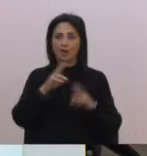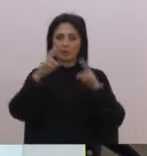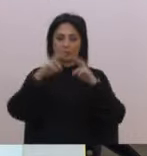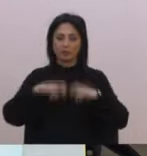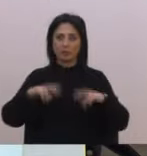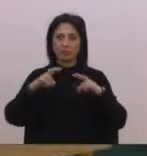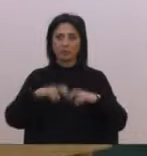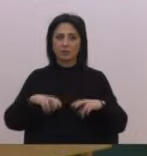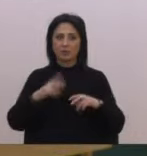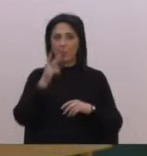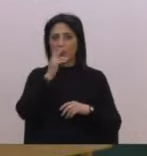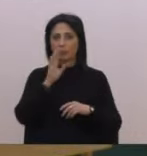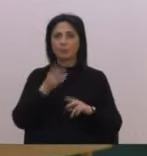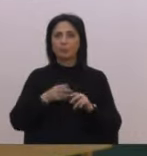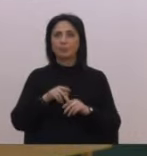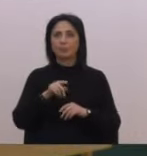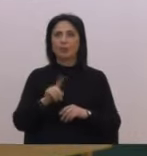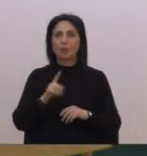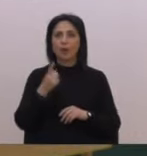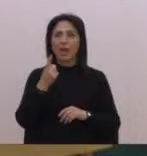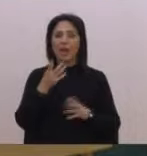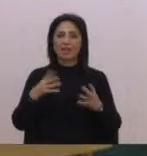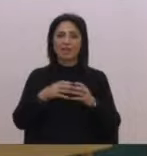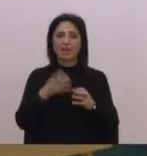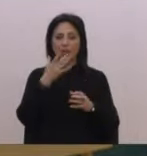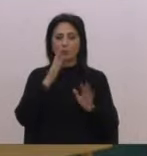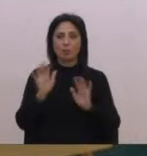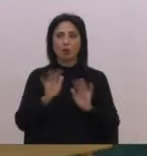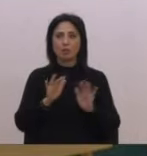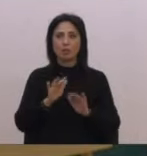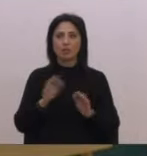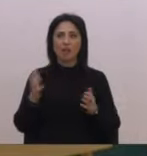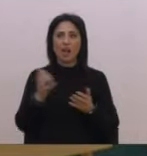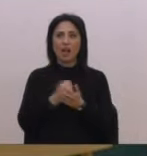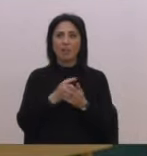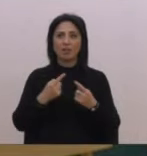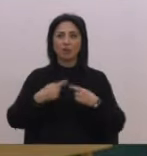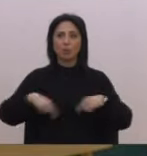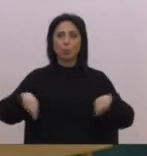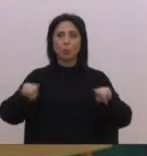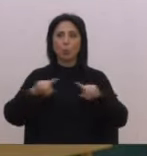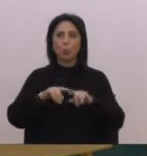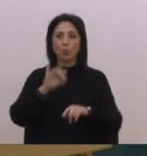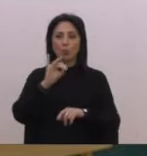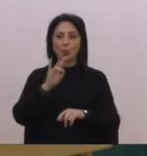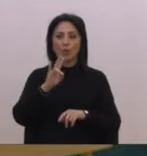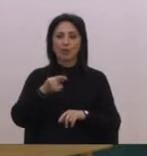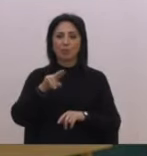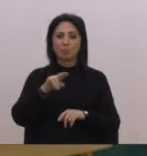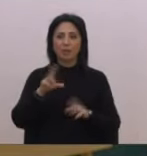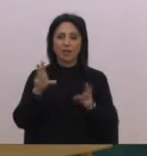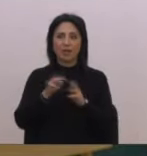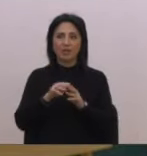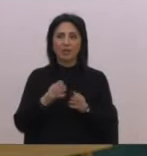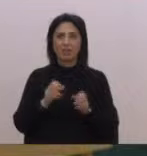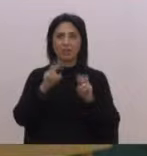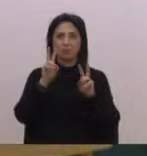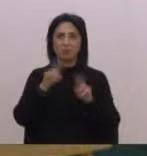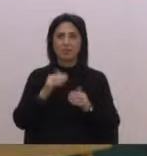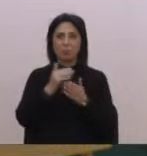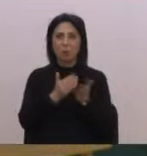კვლევისა, მიუხედავად იმისა, რომ ერთიანმა ნაციონალმა მოძრაობამ და გამარჯვების კოალიციამ UNDP-თან ერთად წარმოგიდგინა